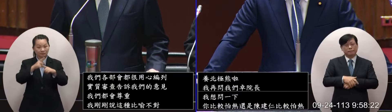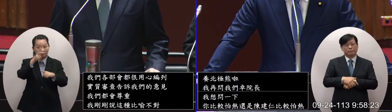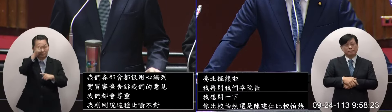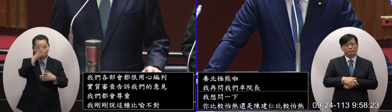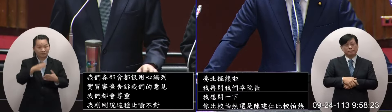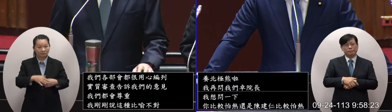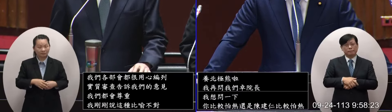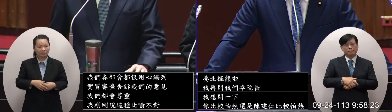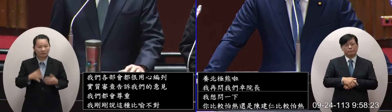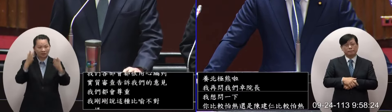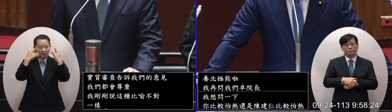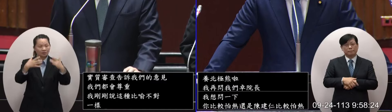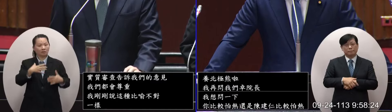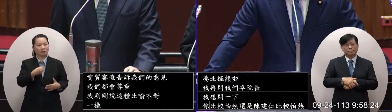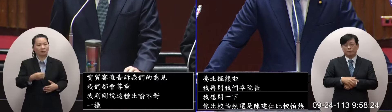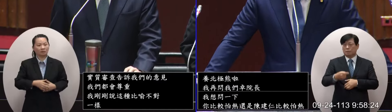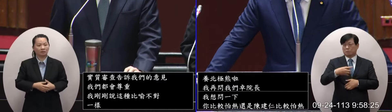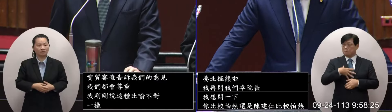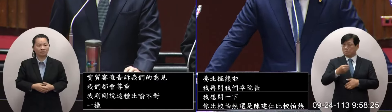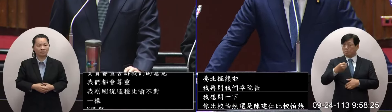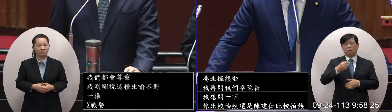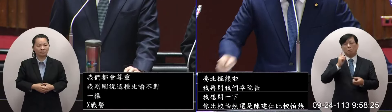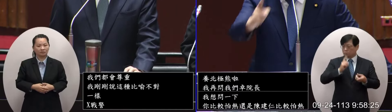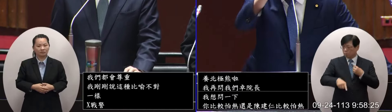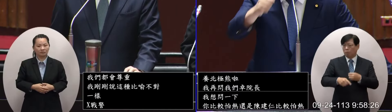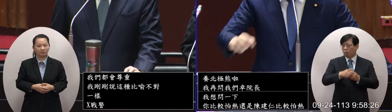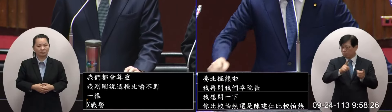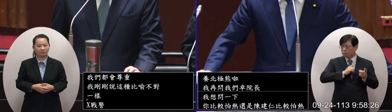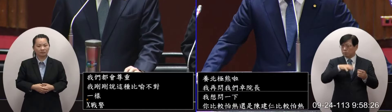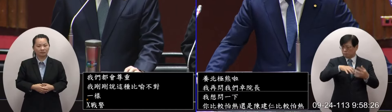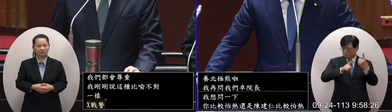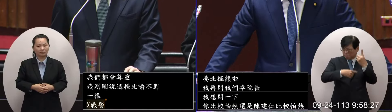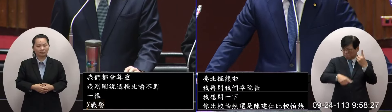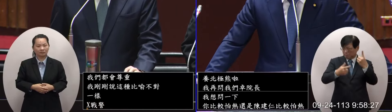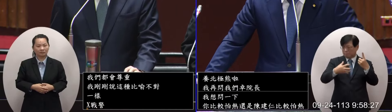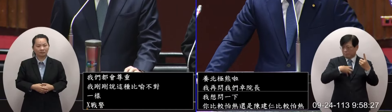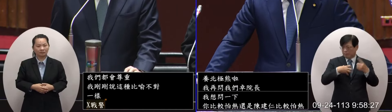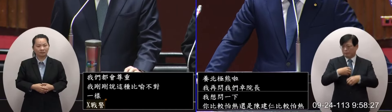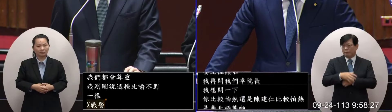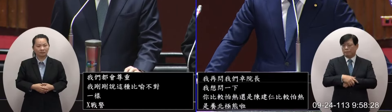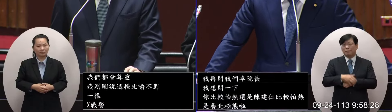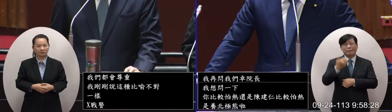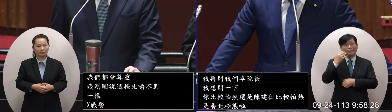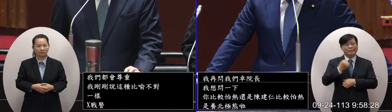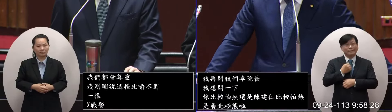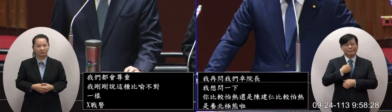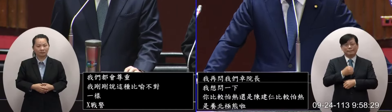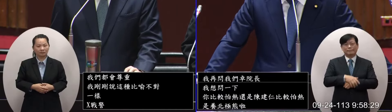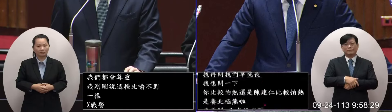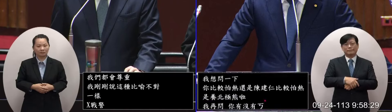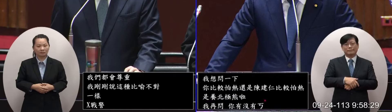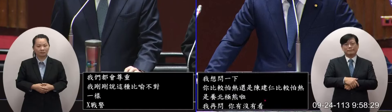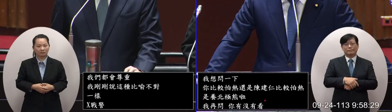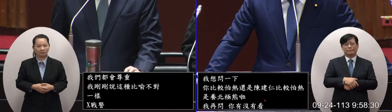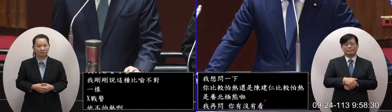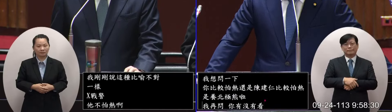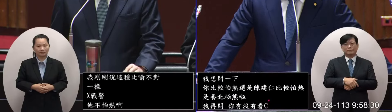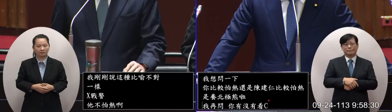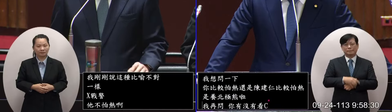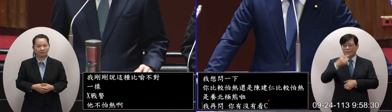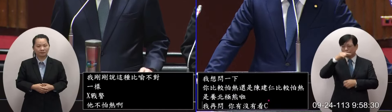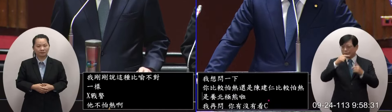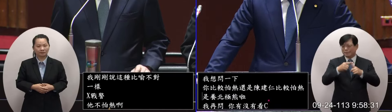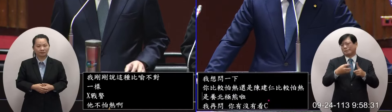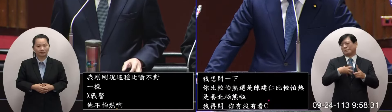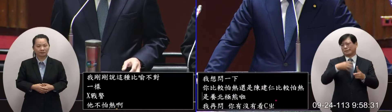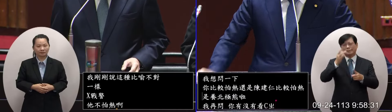X 战警，他不怕热啊。 X 战警不怕热，错。X 战警有一个人很怕热，谁你知道吗？冰人